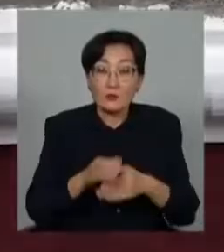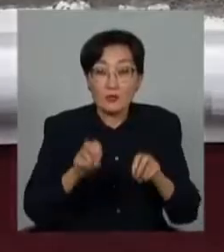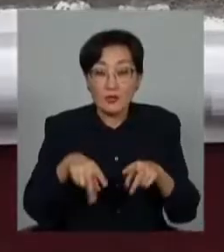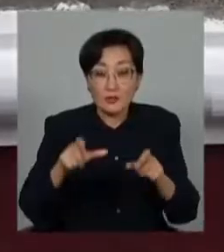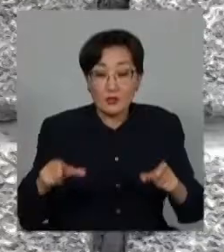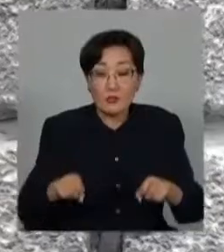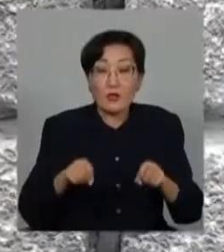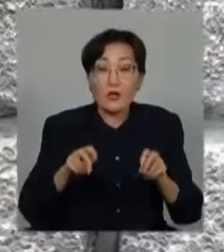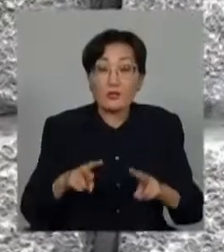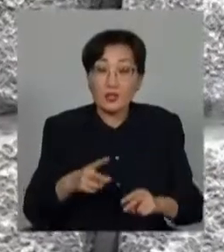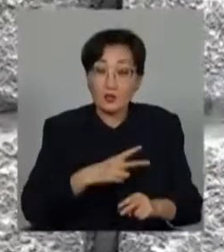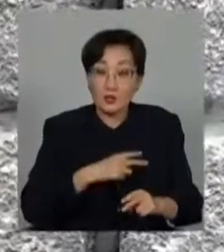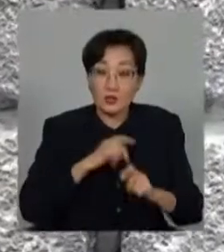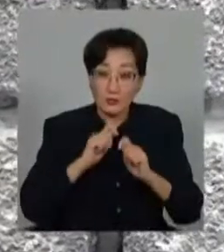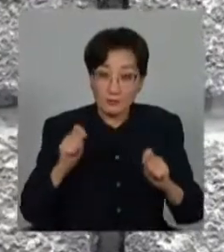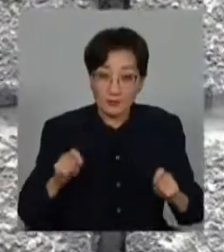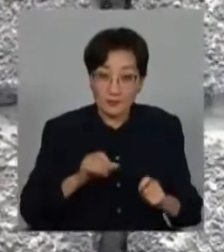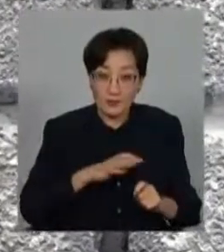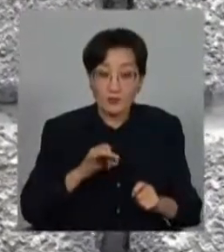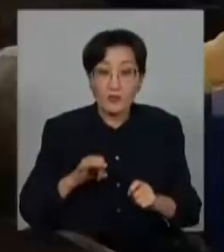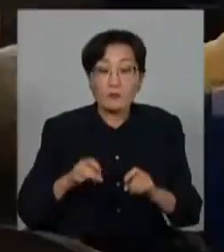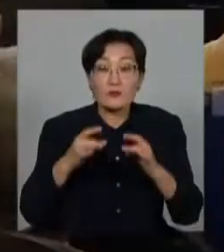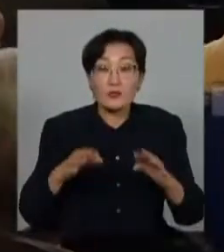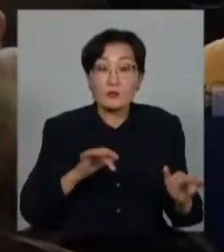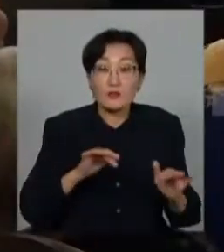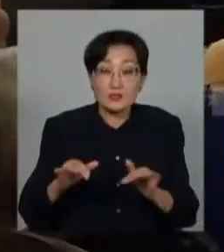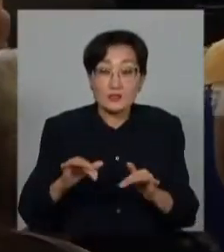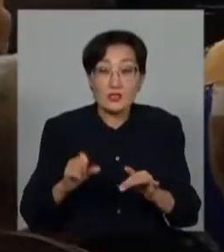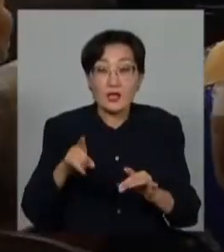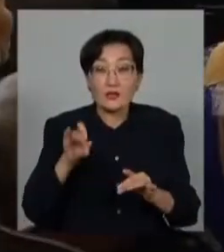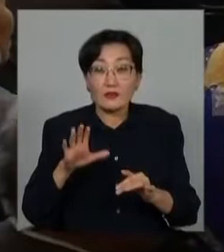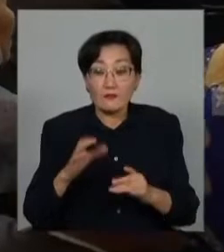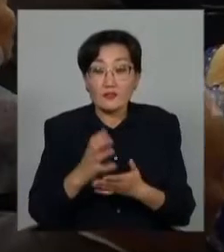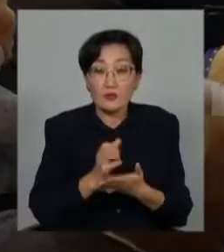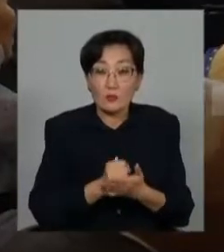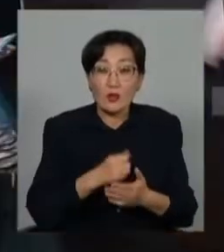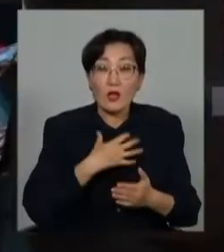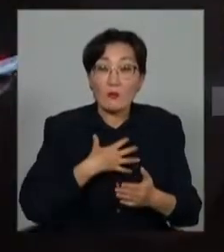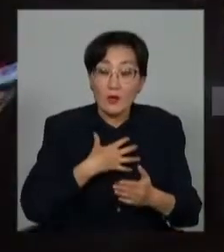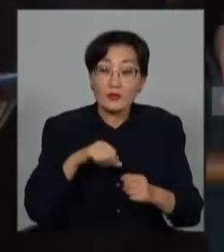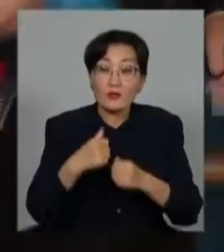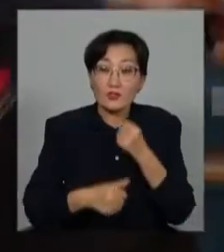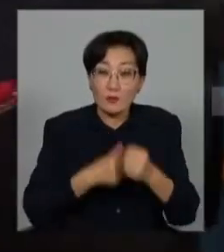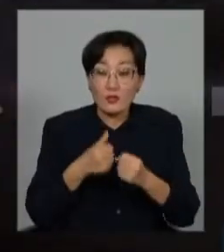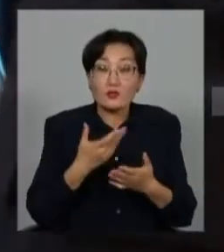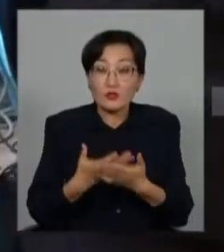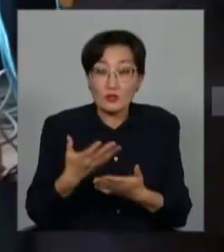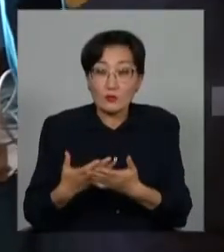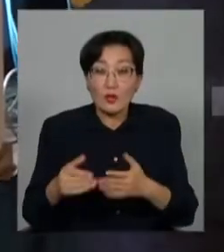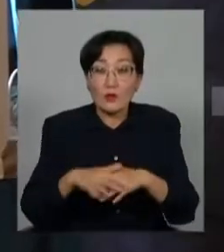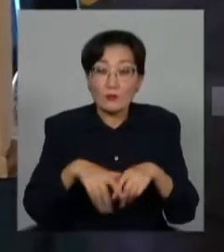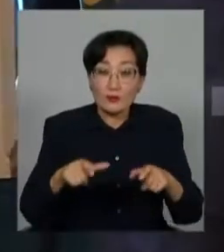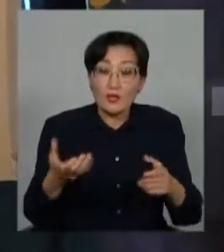мамандарда арнайы төсбелгімен марапатталды. Әрі мерекелік жиында архив қорындағы елеулі материалдар көрмеге қойылып,